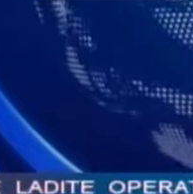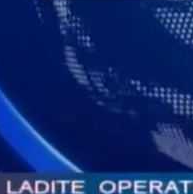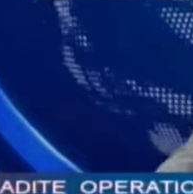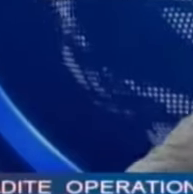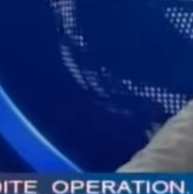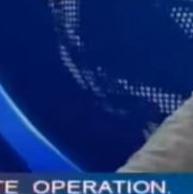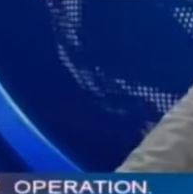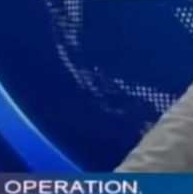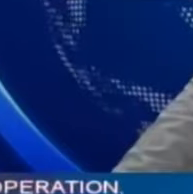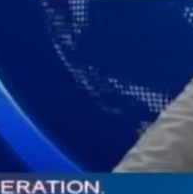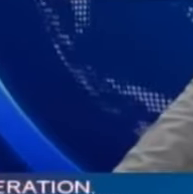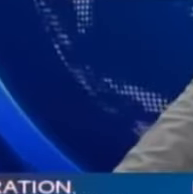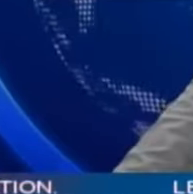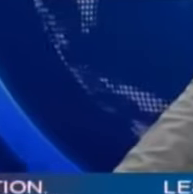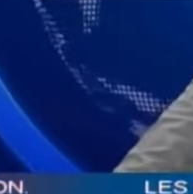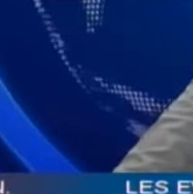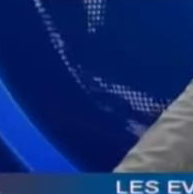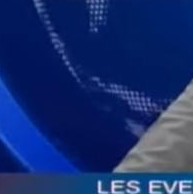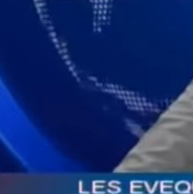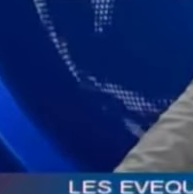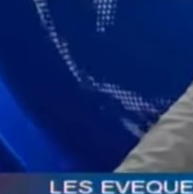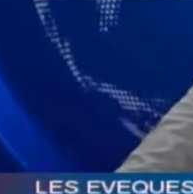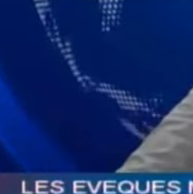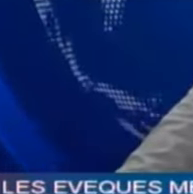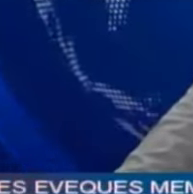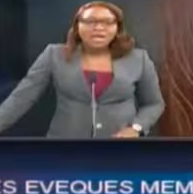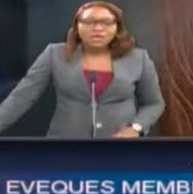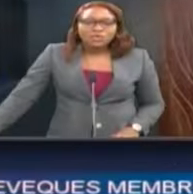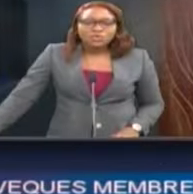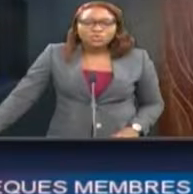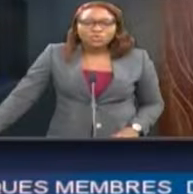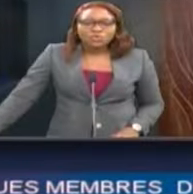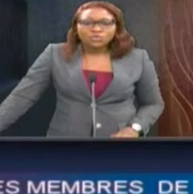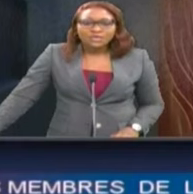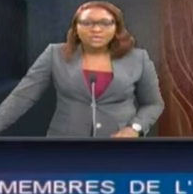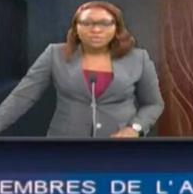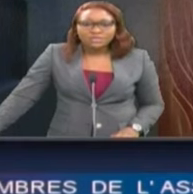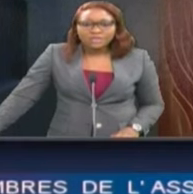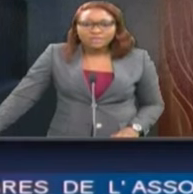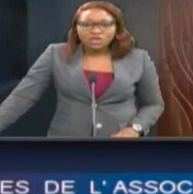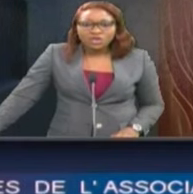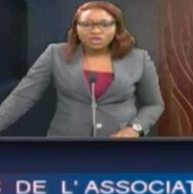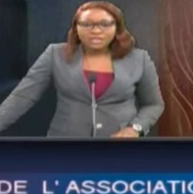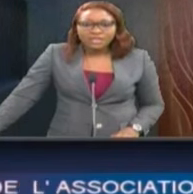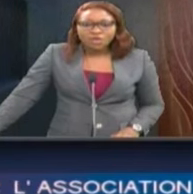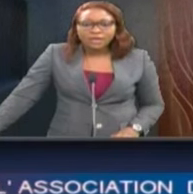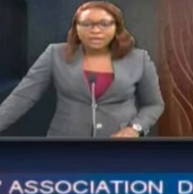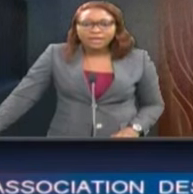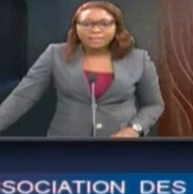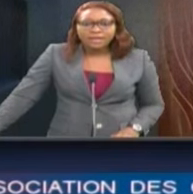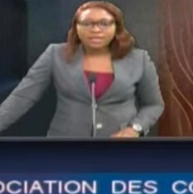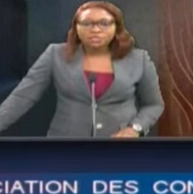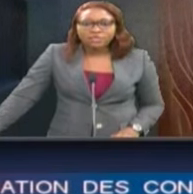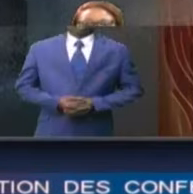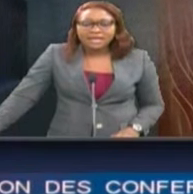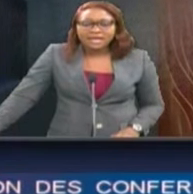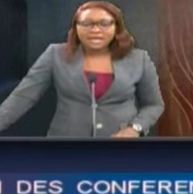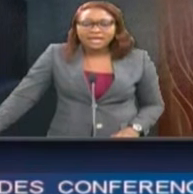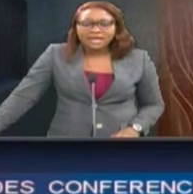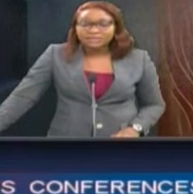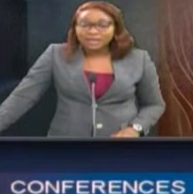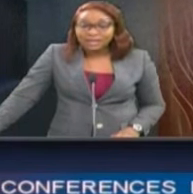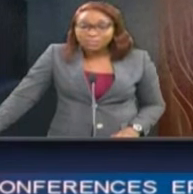Merci de nous rejoindre 20h, mesdames, messieurs. Bonsoir. À la une ce soir, lutte contre les antivaleurs qui gangrènent l'appareil